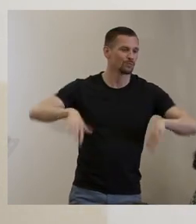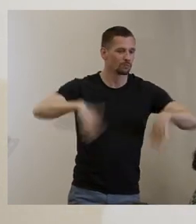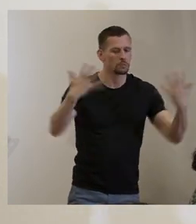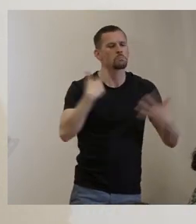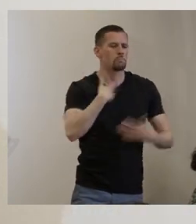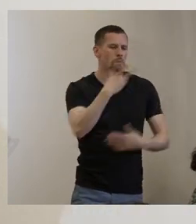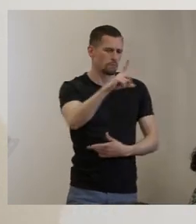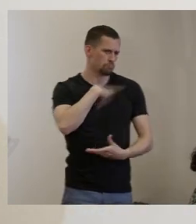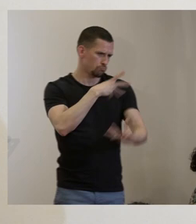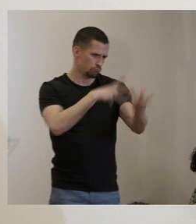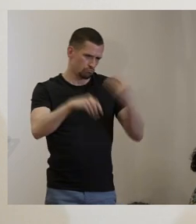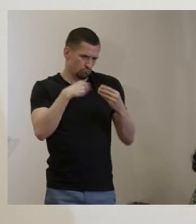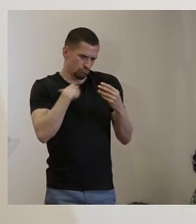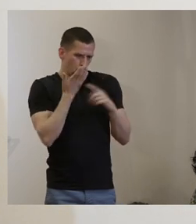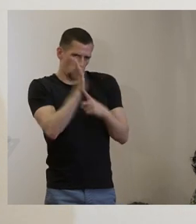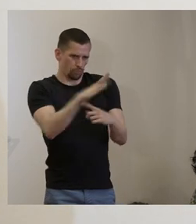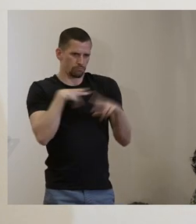commenter.